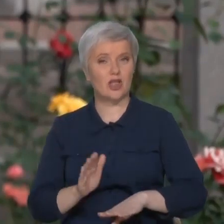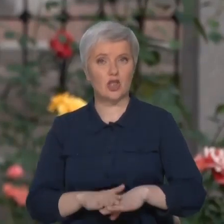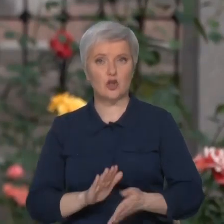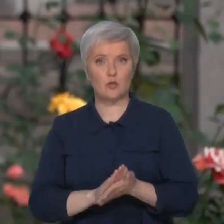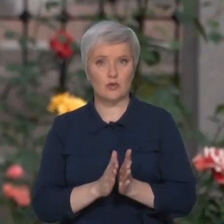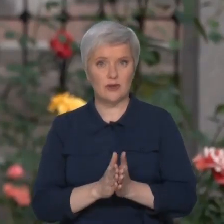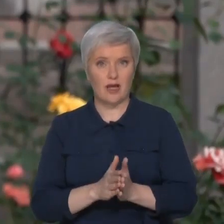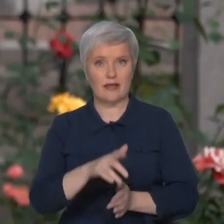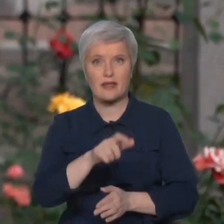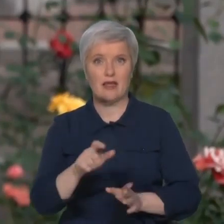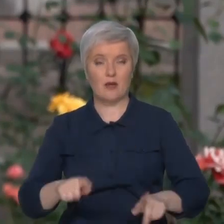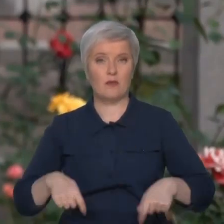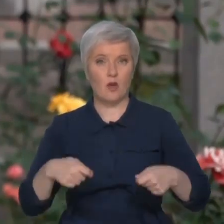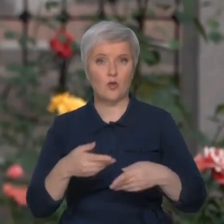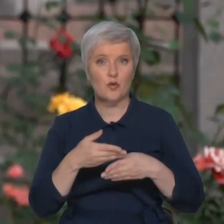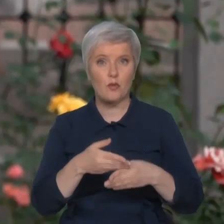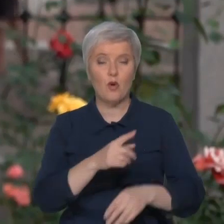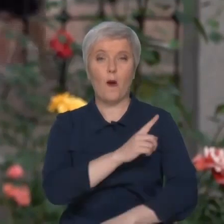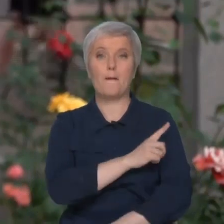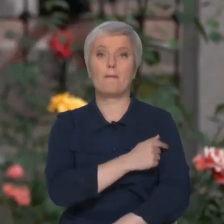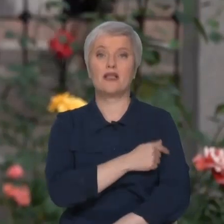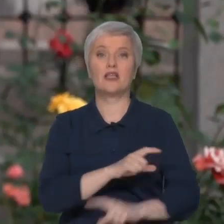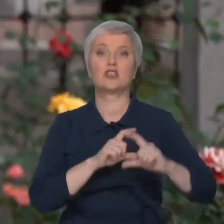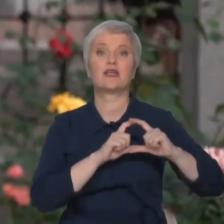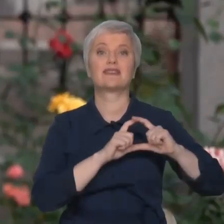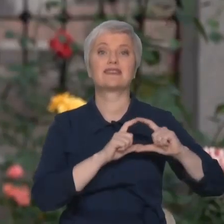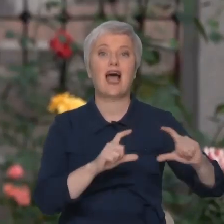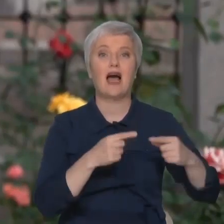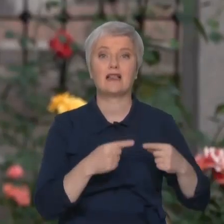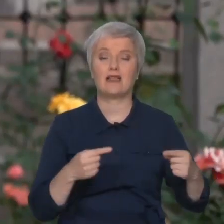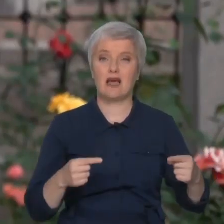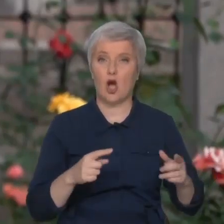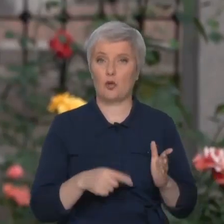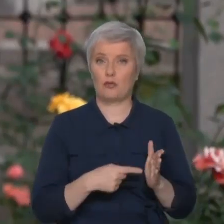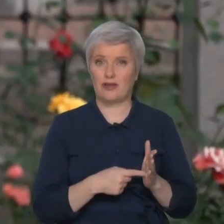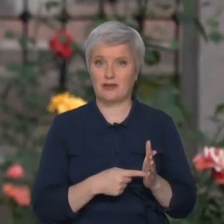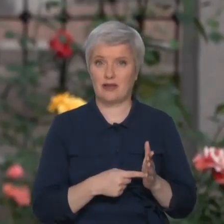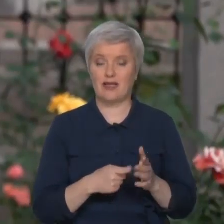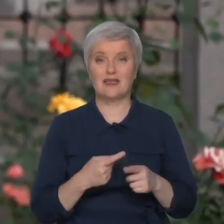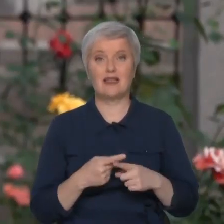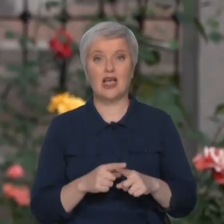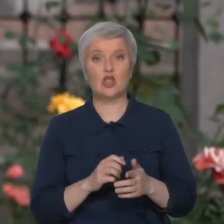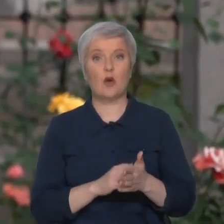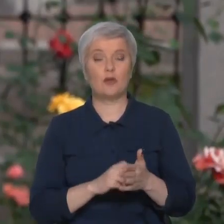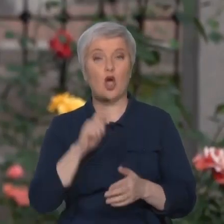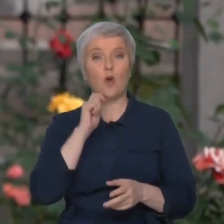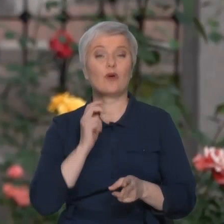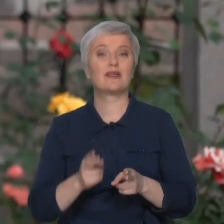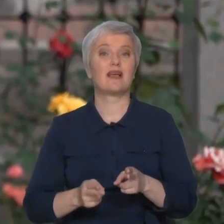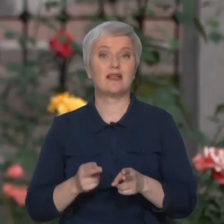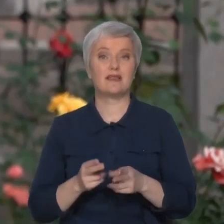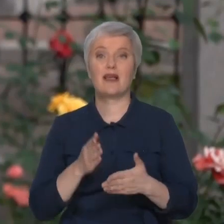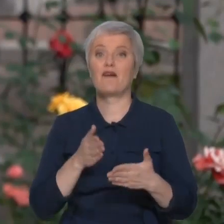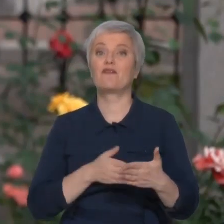їм надають необхідну допомогу у медичних закладах міста. Також хочу сказати, що з технічних причин Укрзалізниця